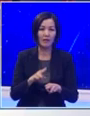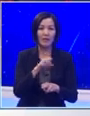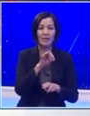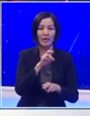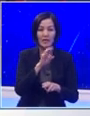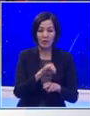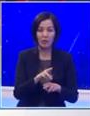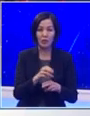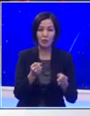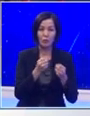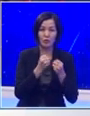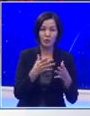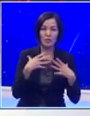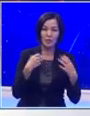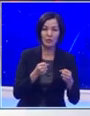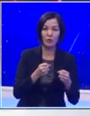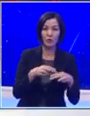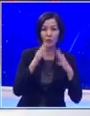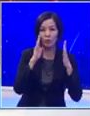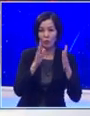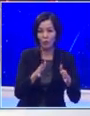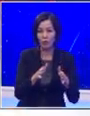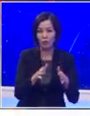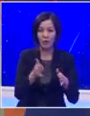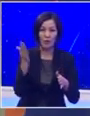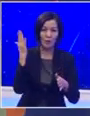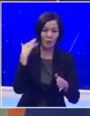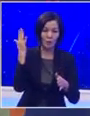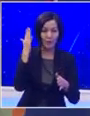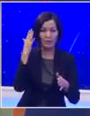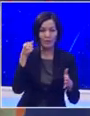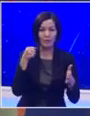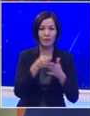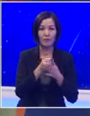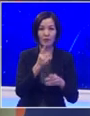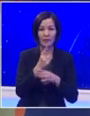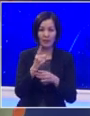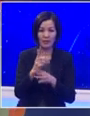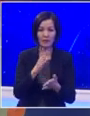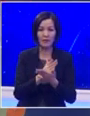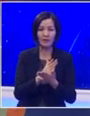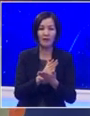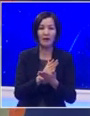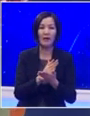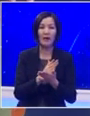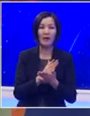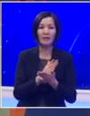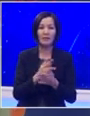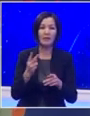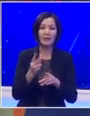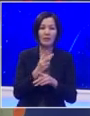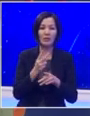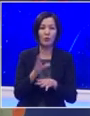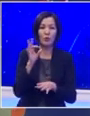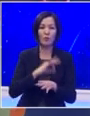нұсқан бойынша спортшылардың денсаулығына көп көңіл бөлінеді. Мойыннен басқа жұдырық жұмсауға қатаң тыйым салынған. Оппоненттер ауырту әдісі және ұпай сан